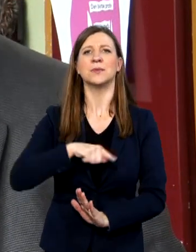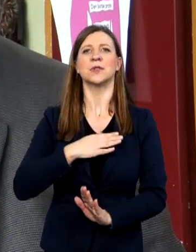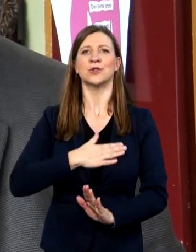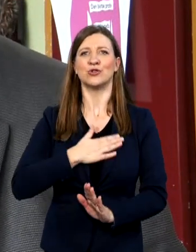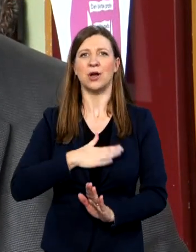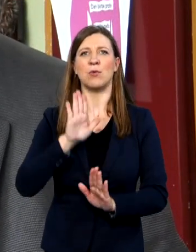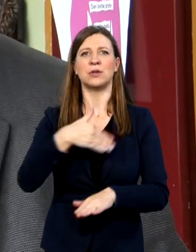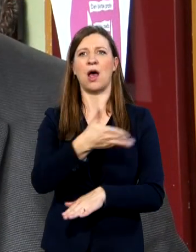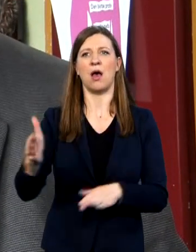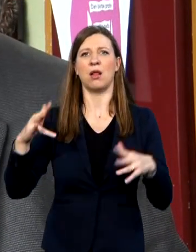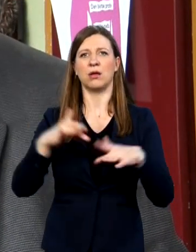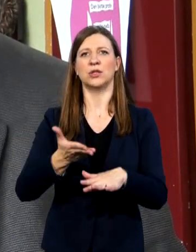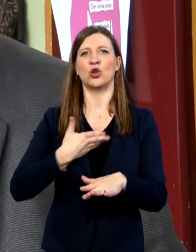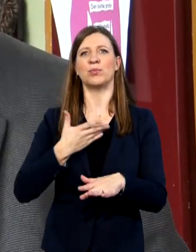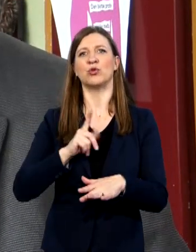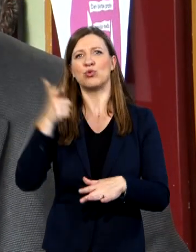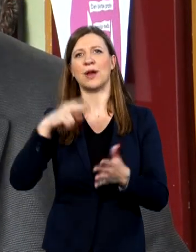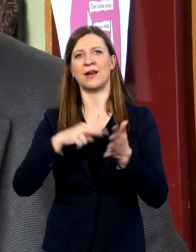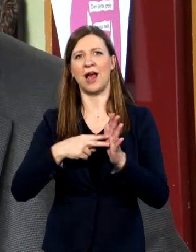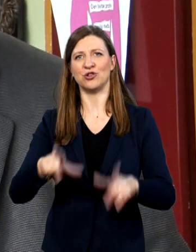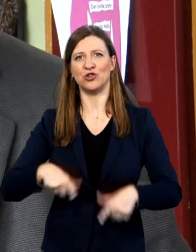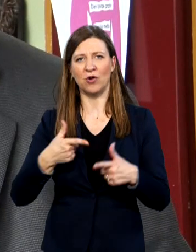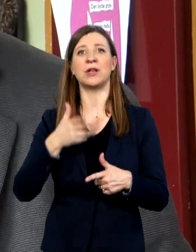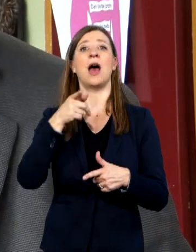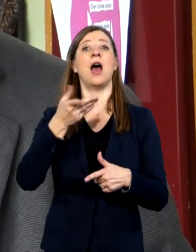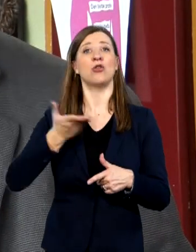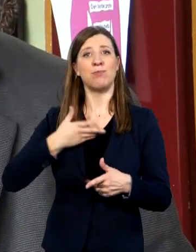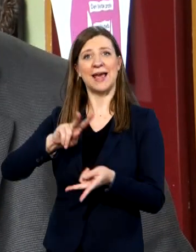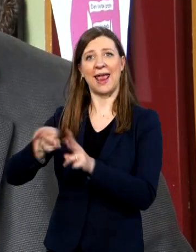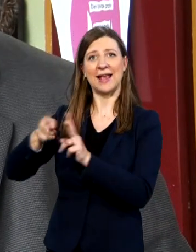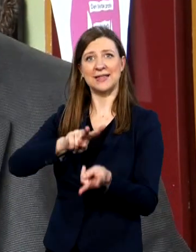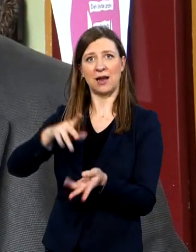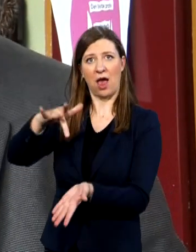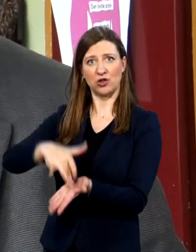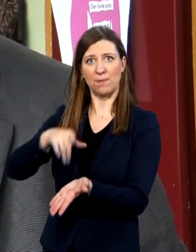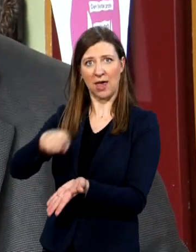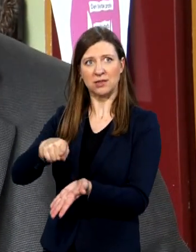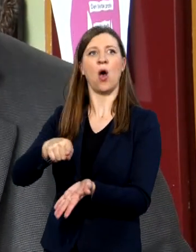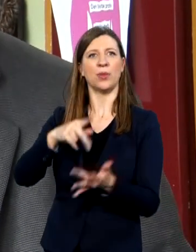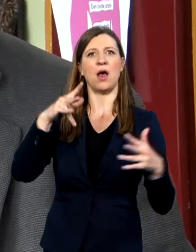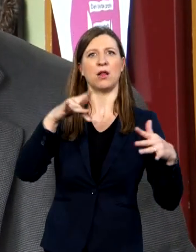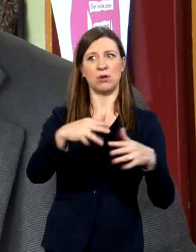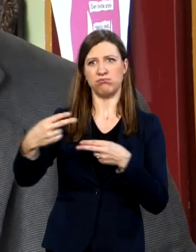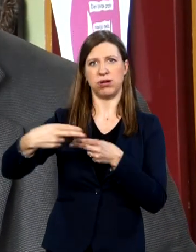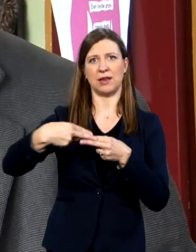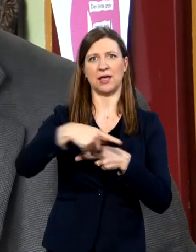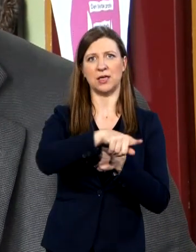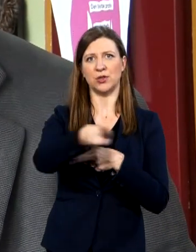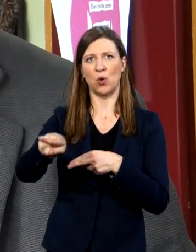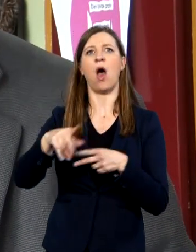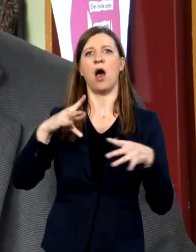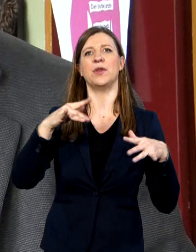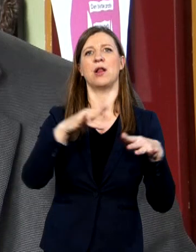novu mogućnost našim građanima da razvrstavaju otpad i da to bude u njihovoj neposrednoj blizini i na taj